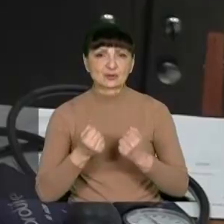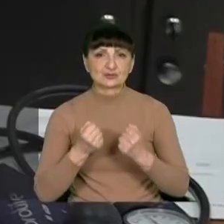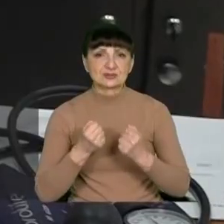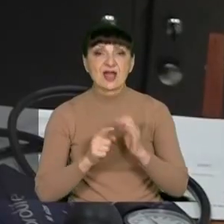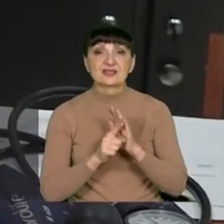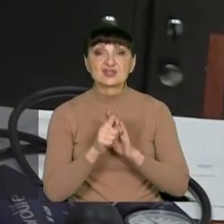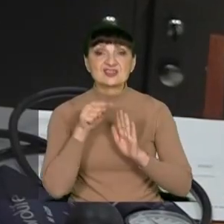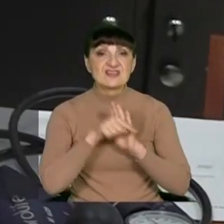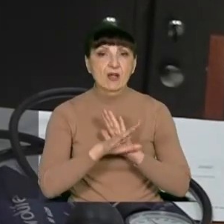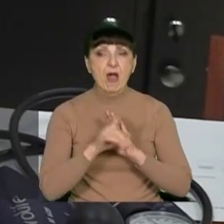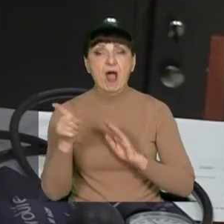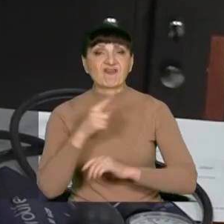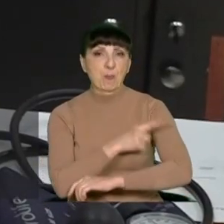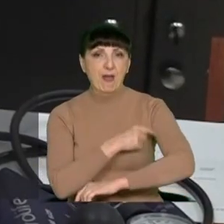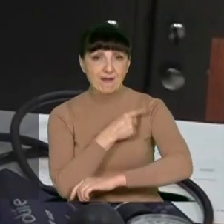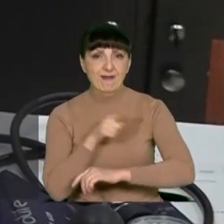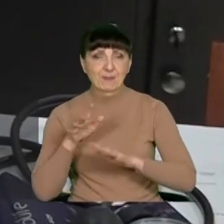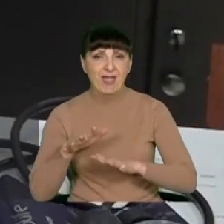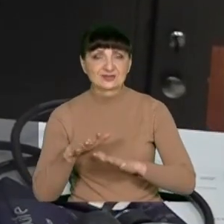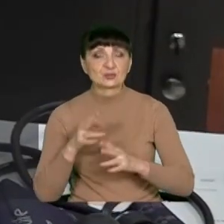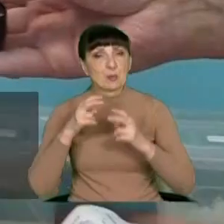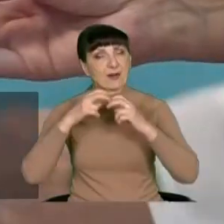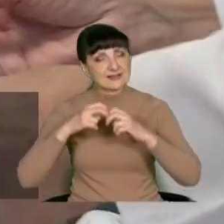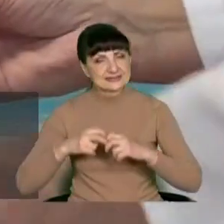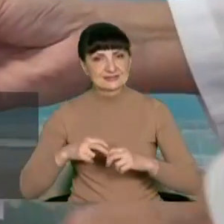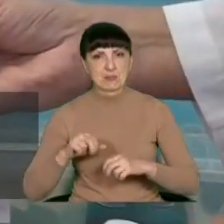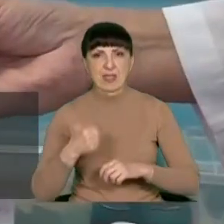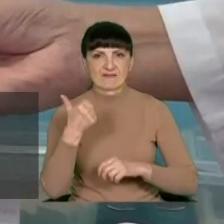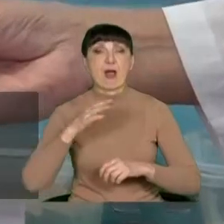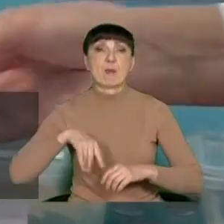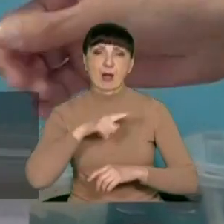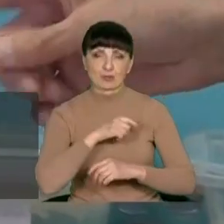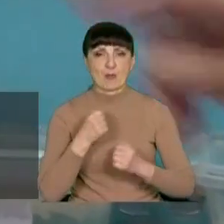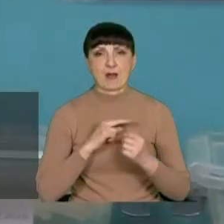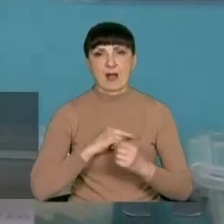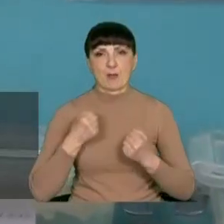не в кабине, а в медпункте, где нужно пройти медосмотр.